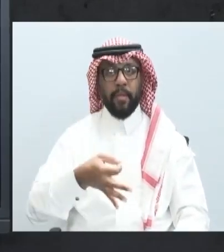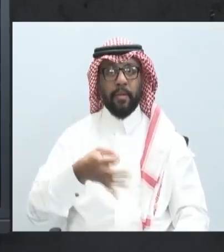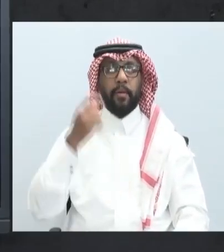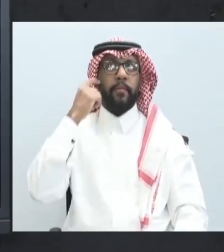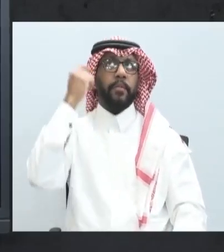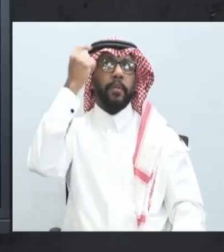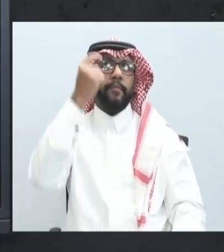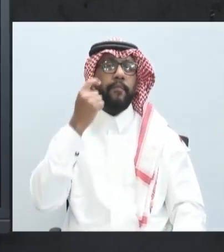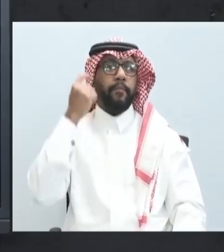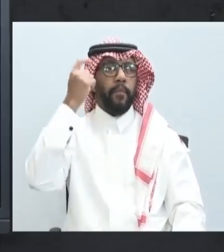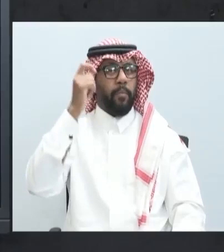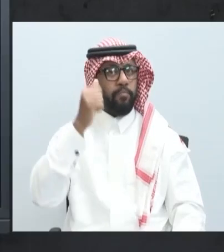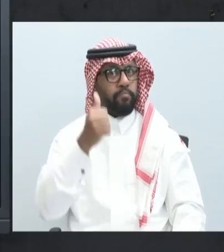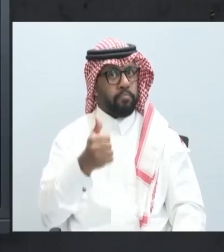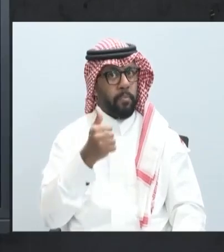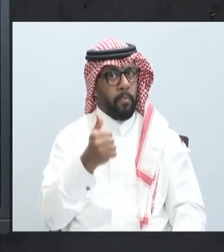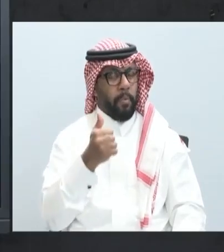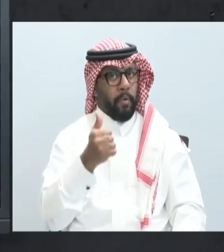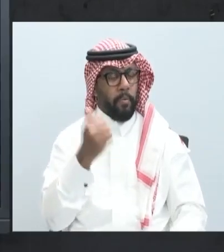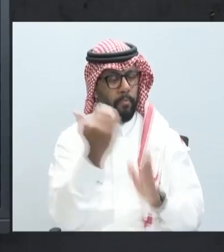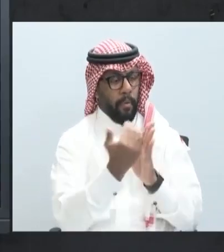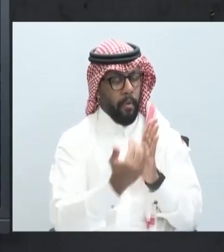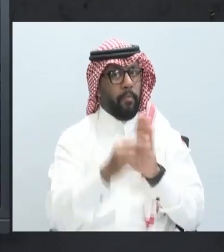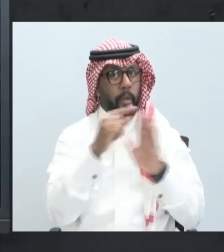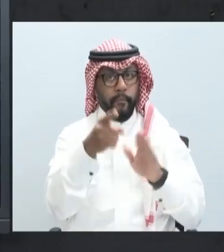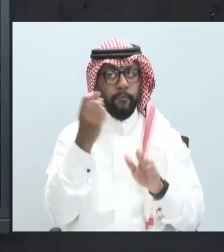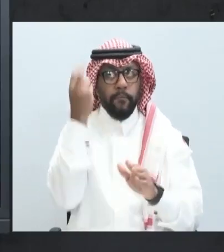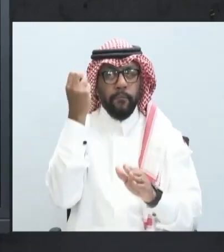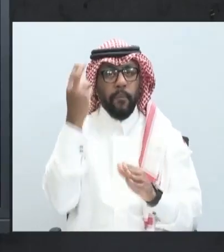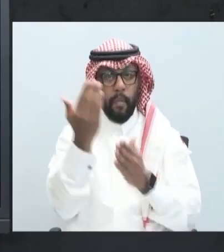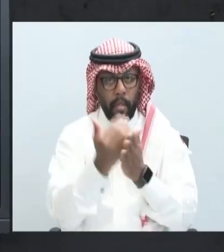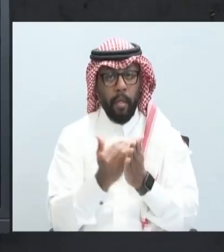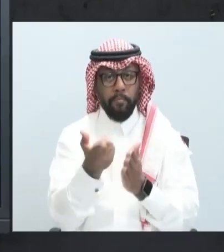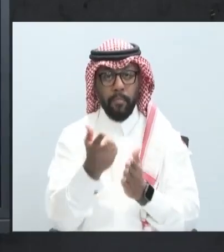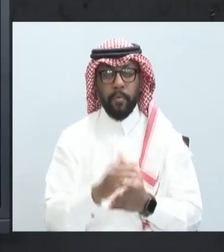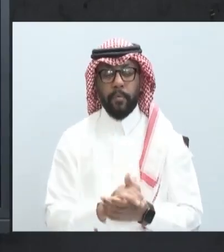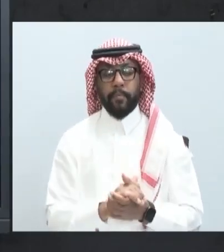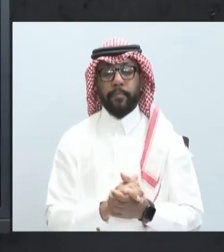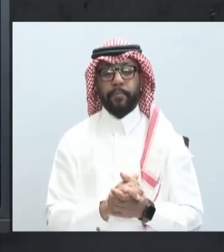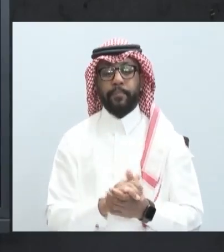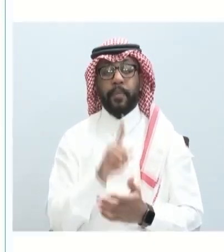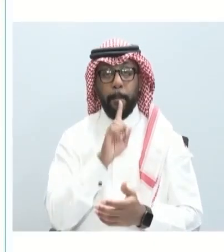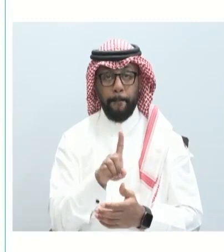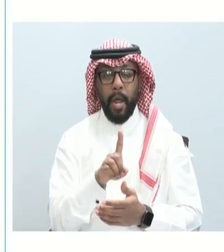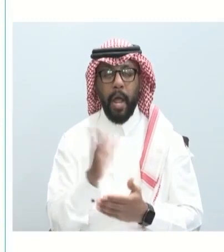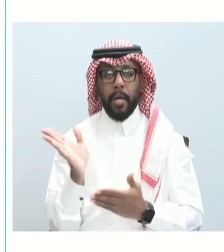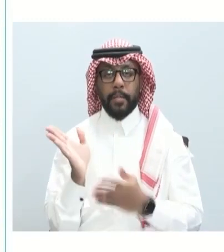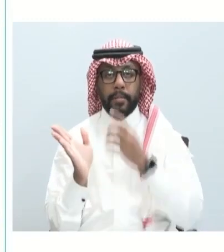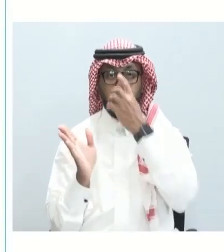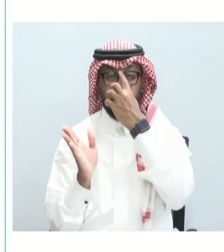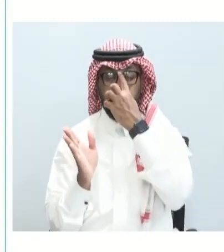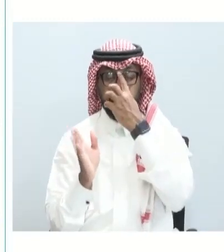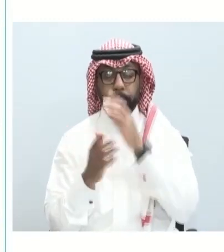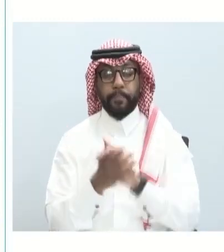نستطيع ان ناتي بعناوين كثيره الان الفقره باء برهن من القصه السابقه على